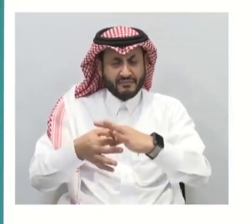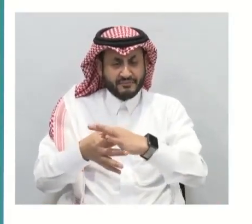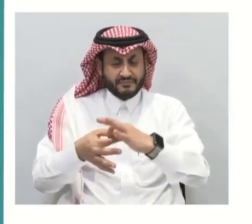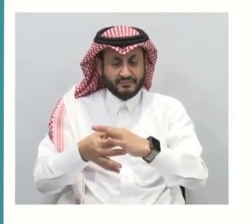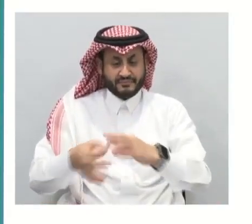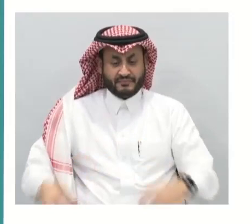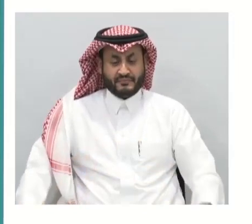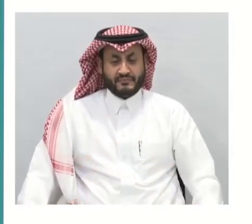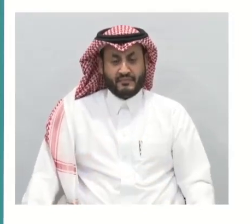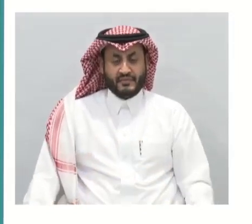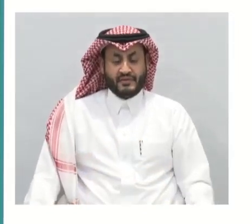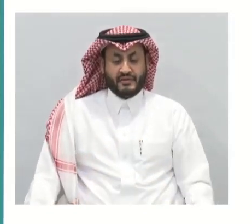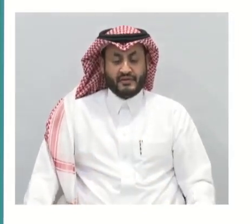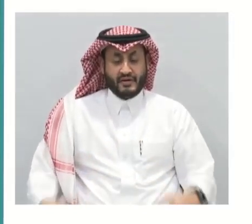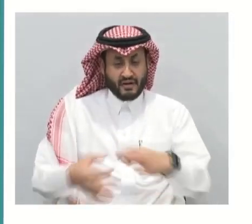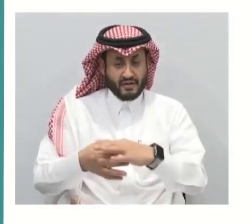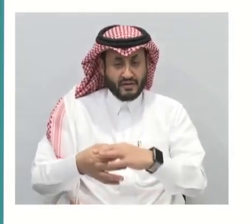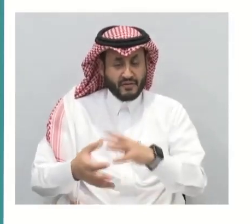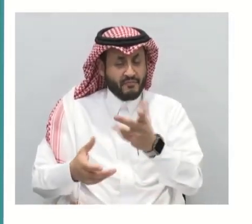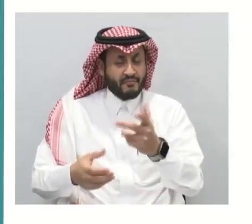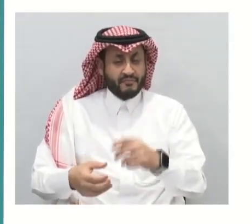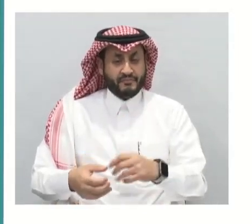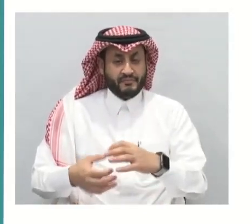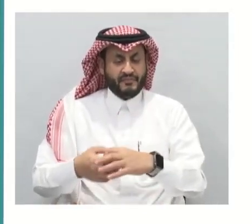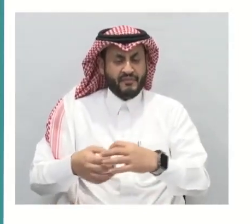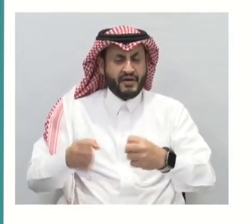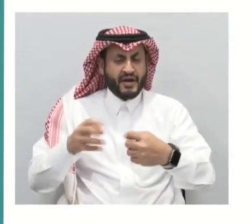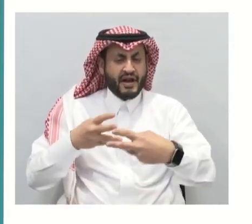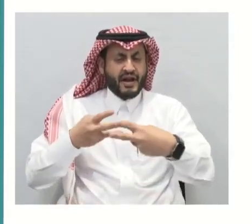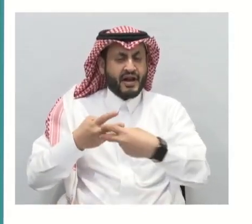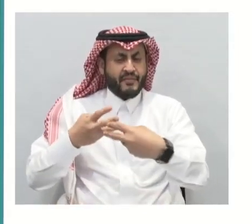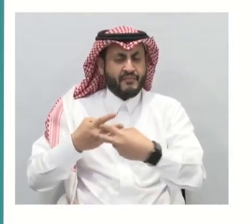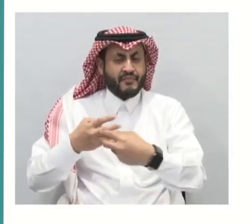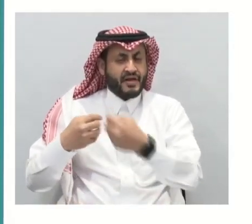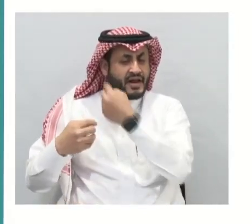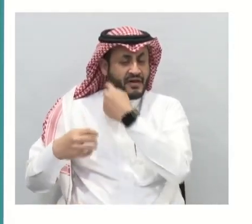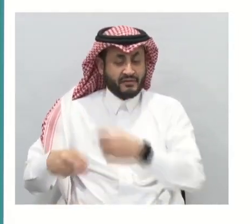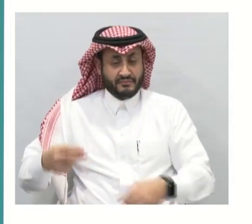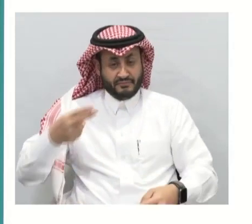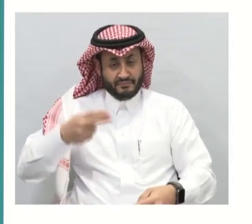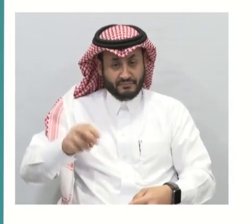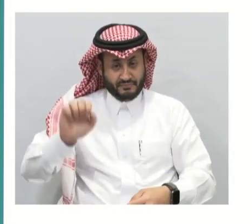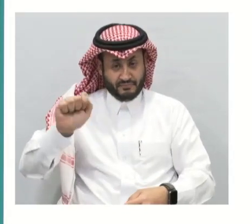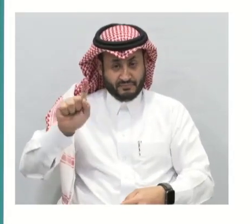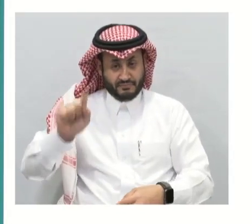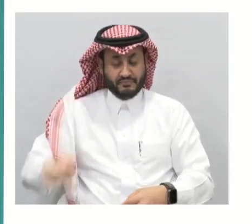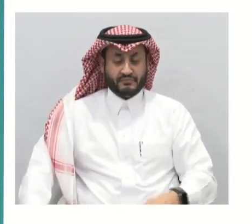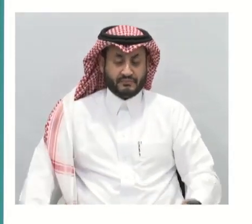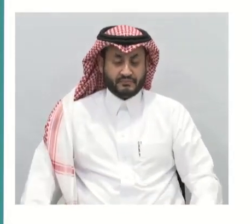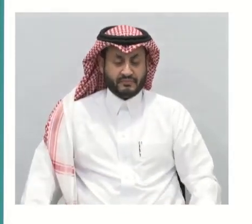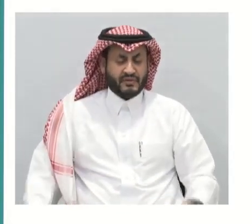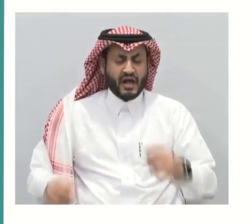هذا السائل او هذه الاذن ترتبط بمن بعصب سمعي هذا العصب السمعي يترجم